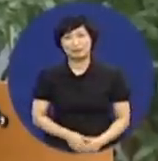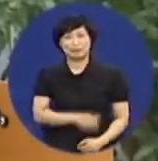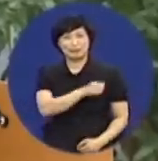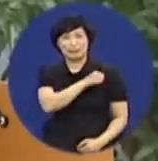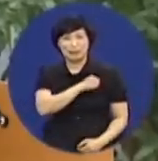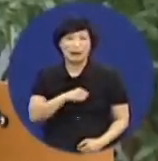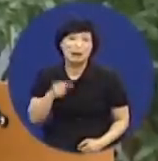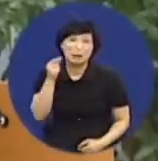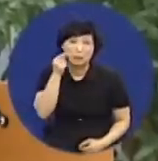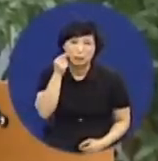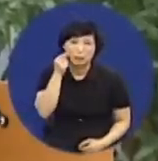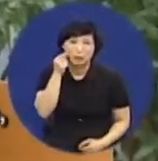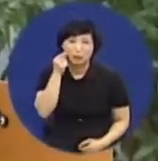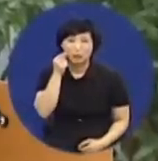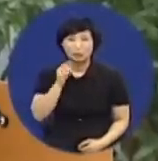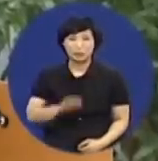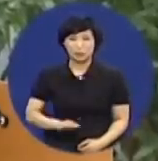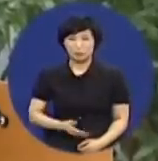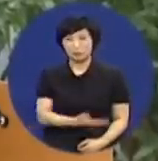耐えられないどころ、